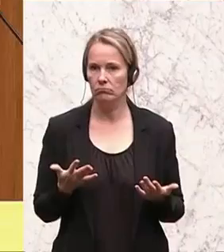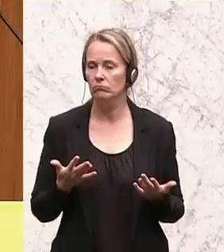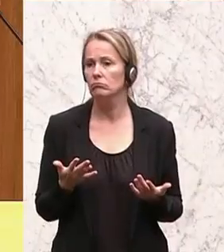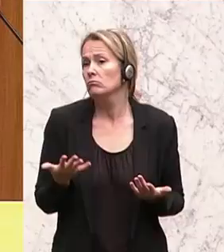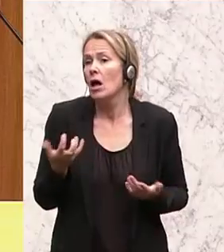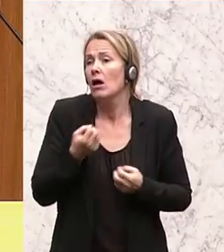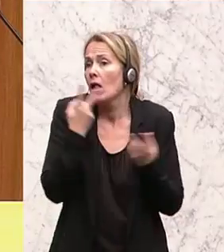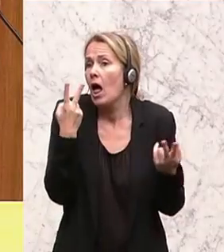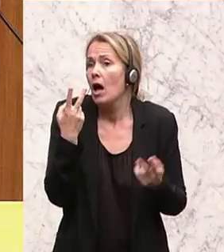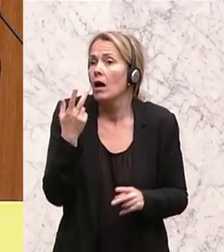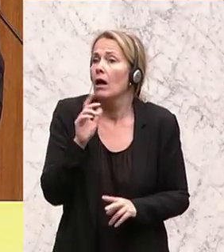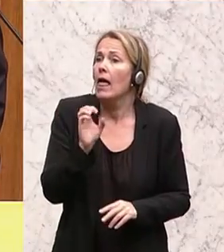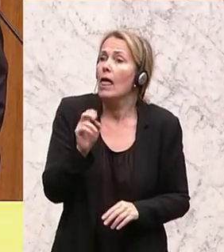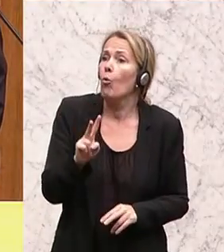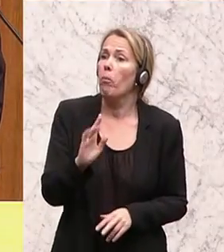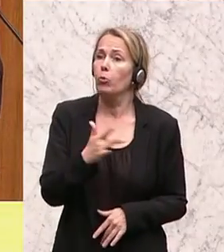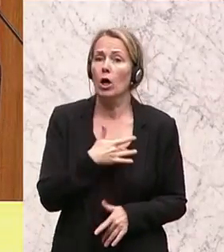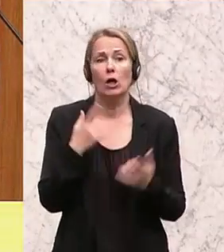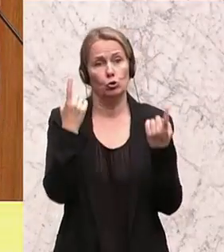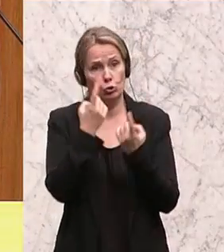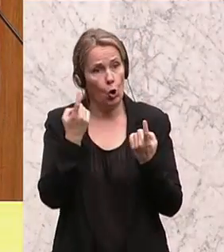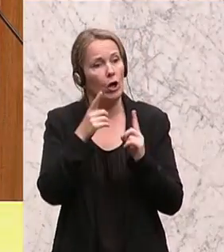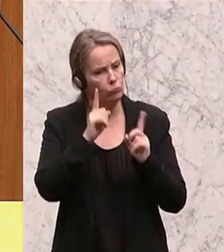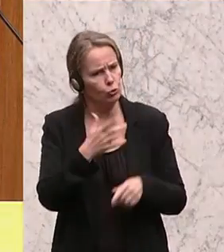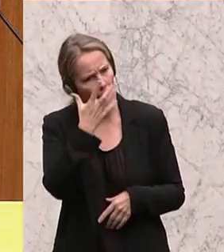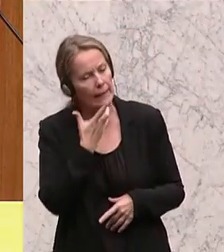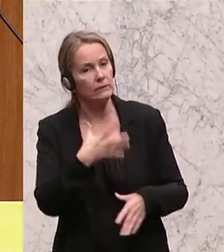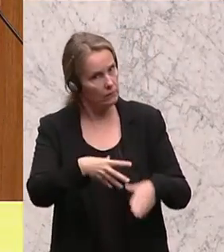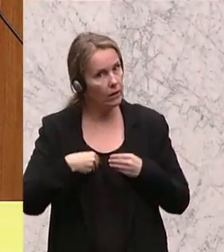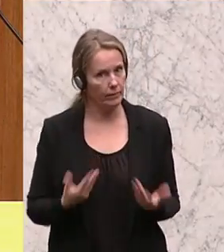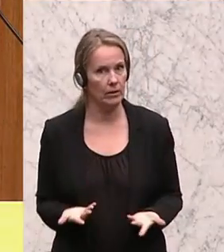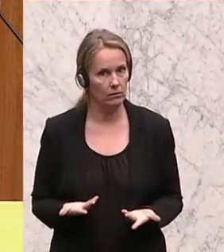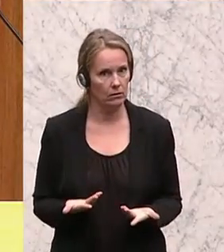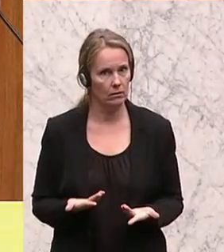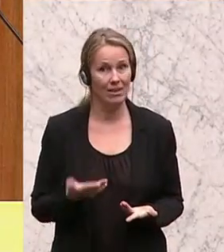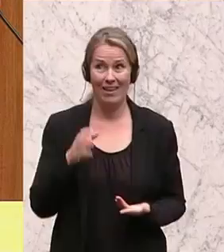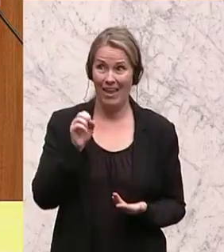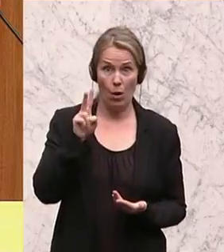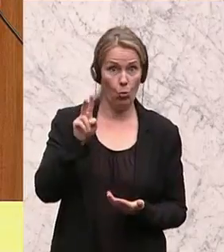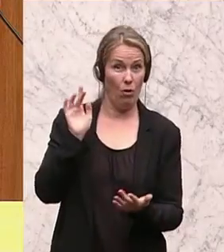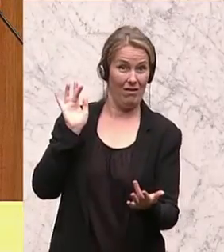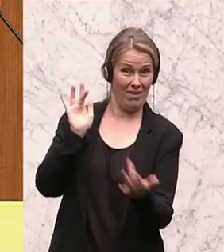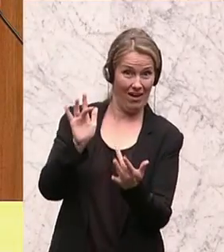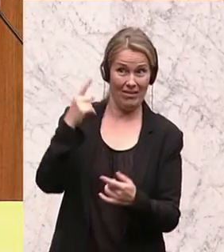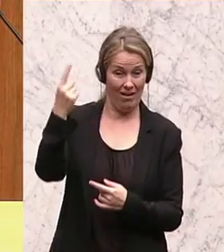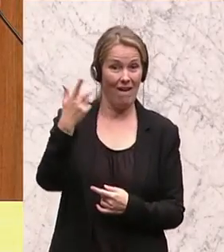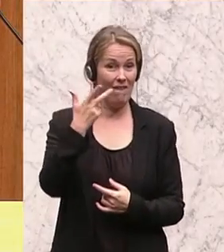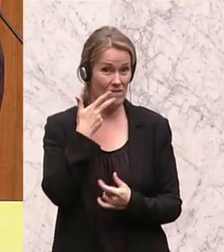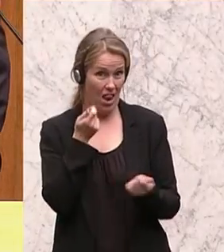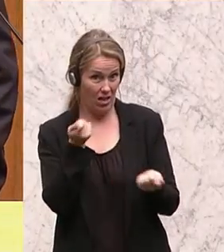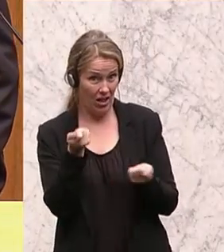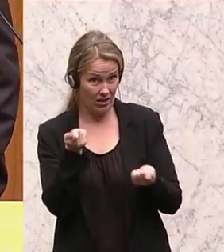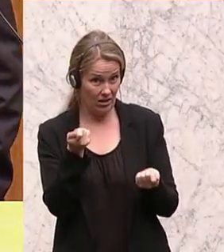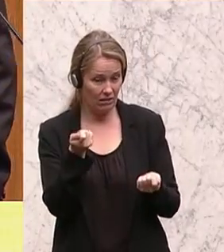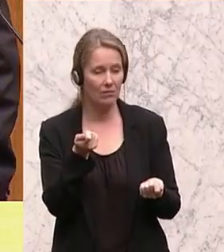müssen wir die Sorgen der EU-Bürger zur Kenntnis nehmen und müssen wir ernst nehmen. Aber wenn EU-Gegner eben regieren wollen, dann